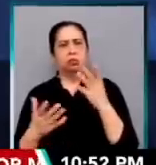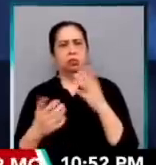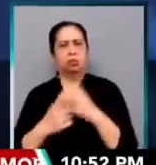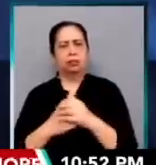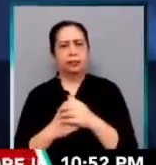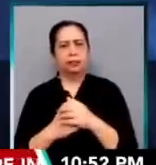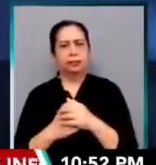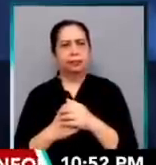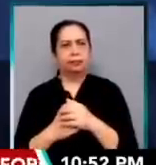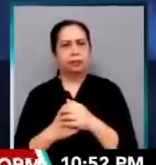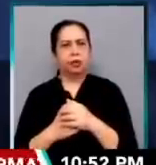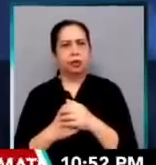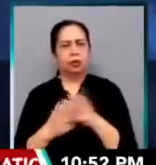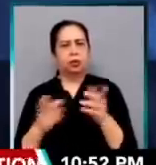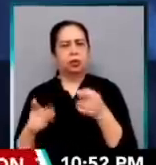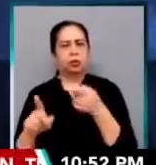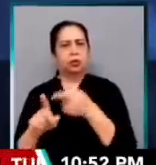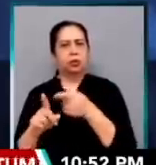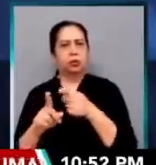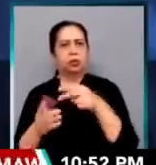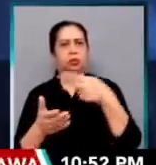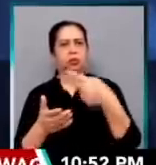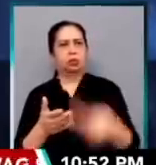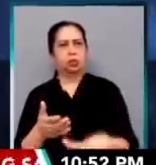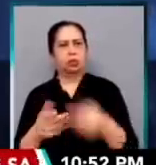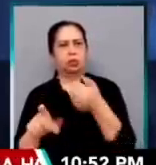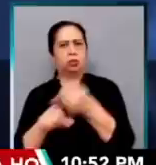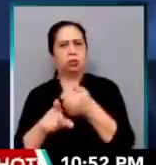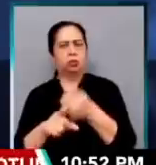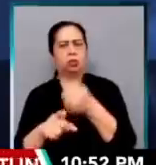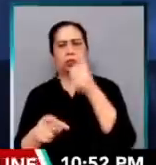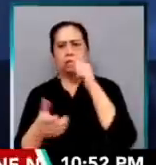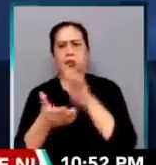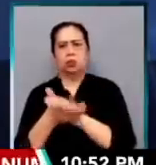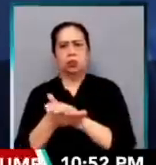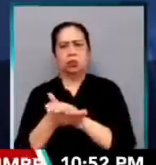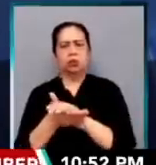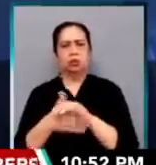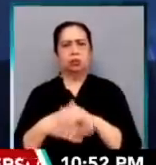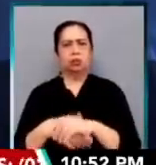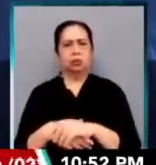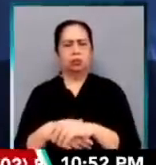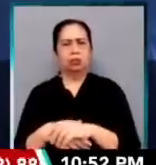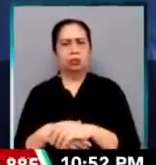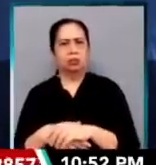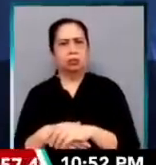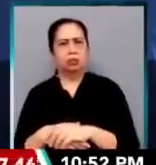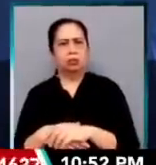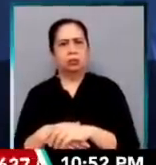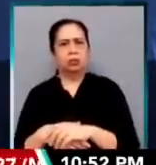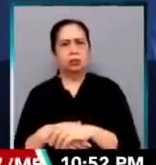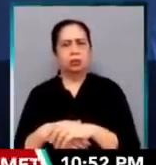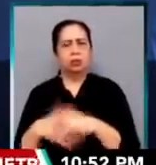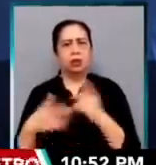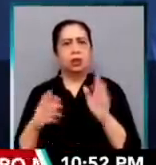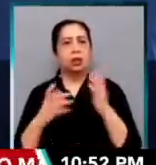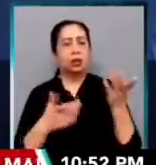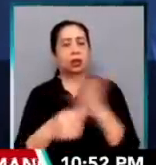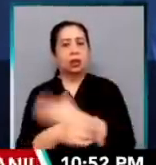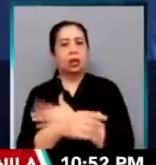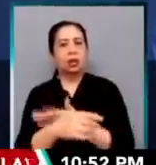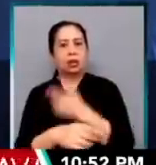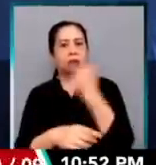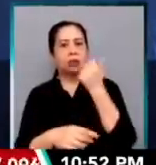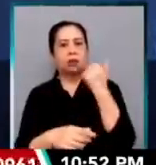pagka-upo yung bumagsak yung si Mrs. Alcid. Eh paano? Hindi, inila ng anak ko dahil ayaw na kaming